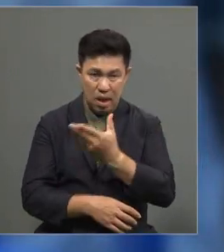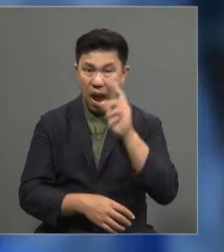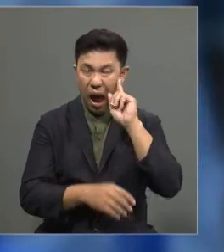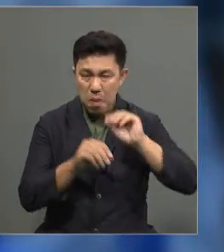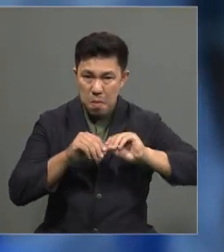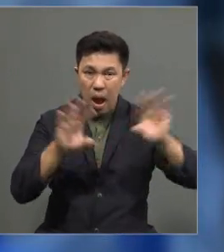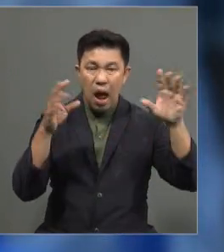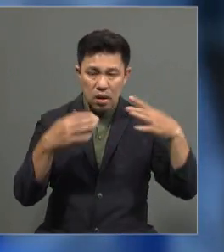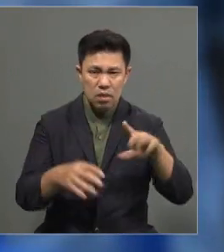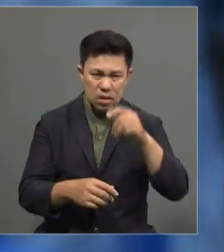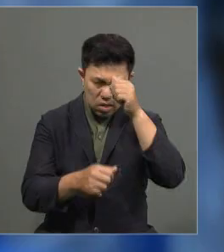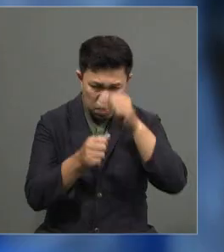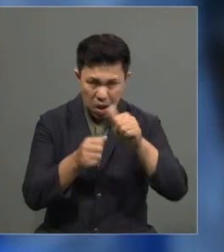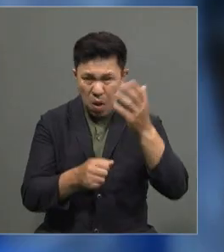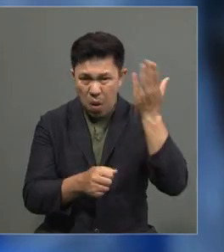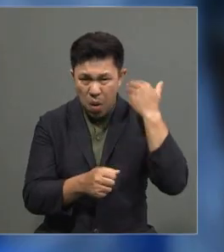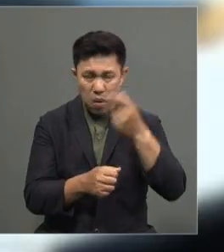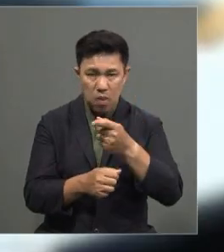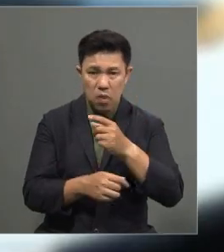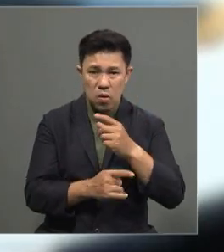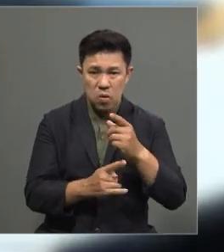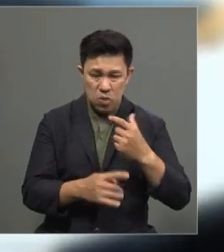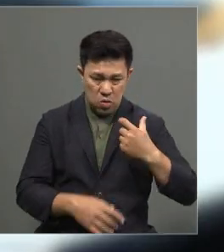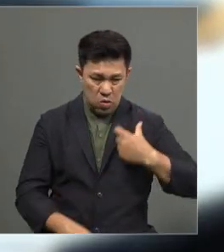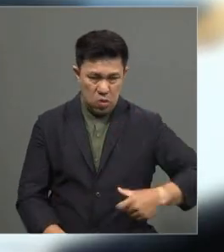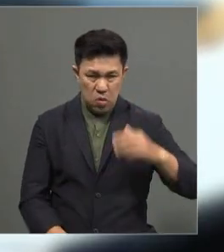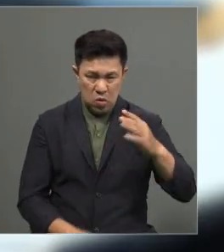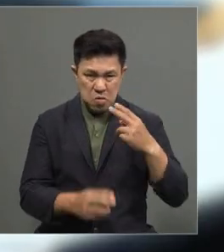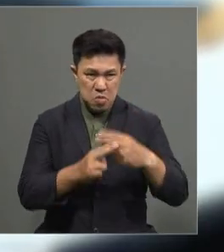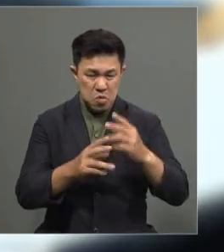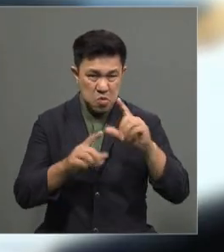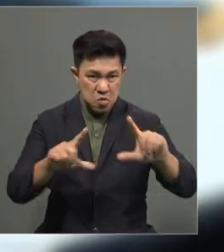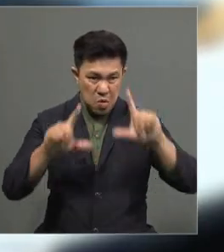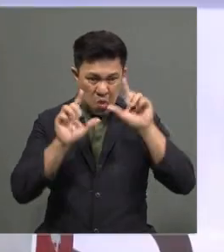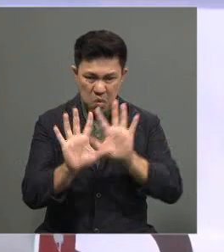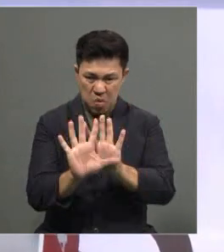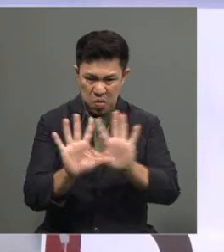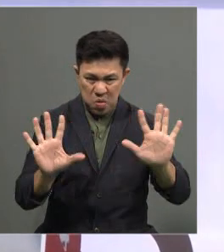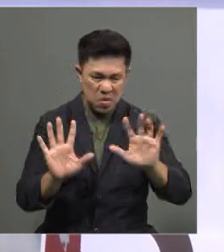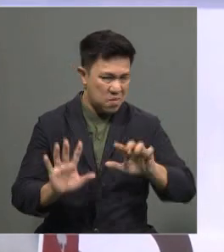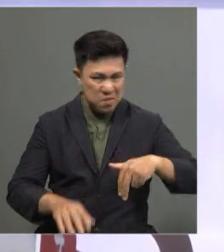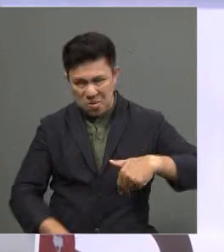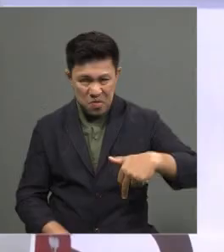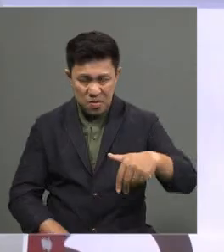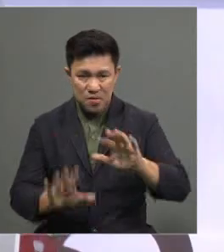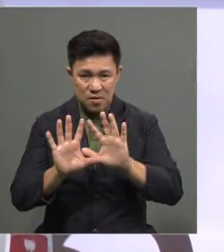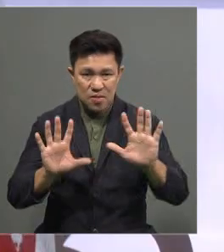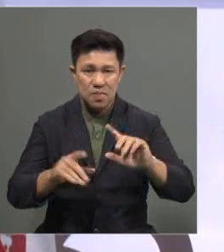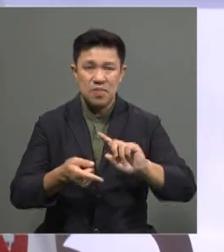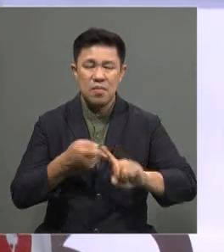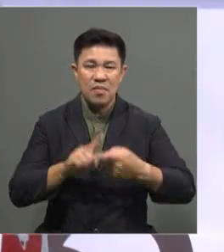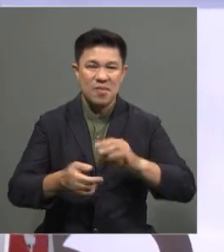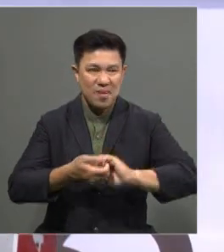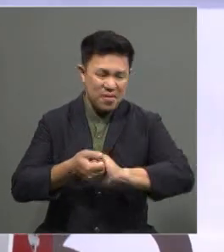งนั้นถ้าคุณผู้ชมจำได้ตอนนั้นมีข่าววันหนึ่งที่รวมตัวทนายดังอ่ะนั่นแหละก ็คือไปเป็นแบบแถวใหญ่ๆอ่ะนะ ที่ใช้คำว่าเป็นอเวนเจ